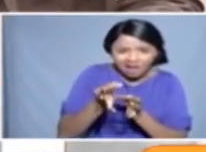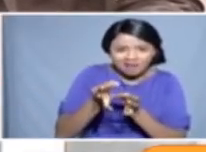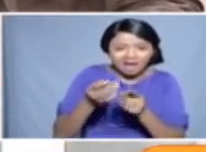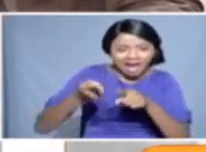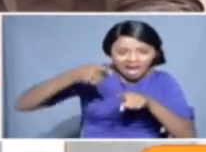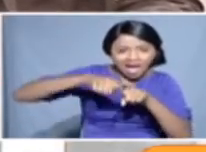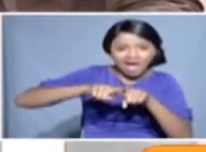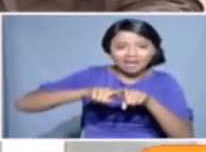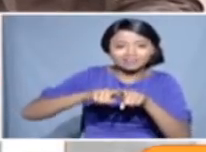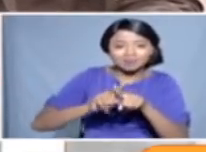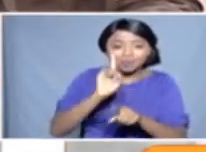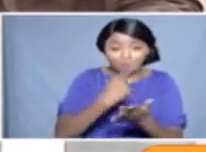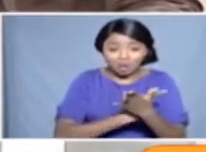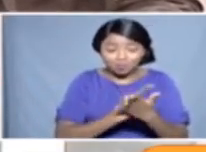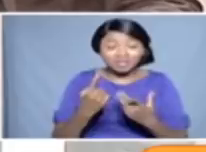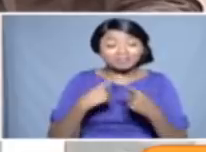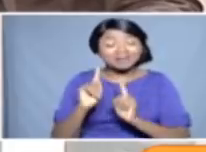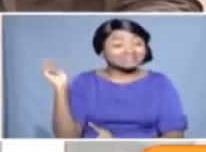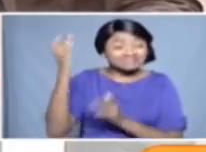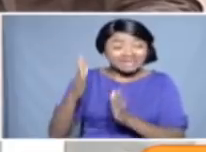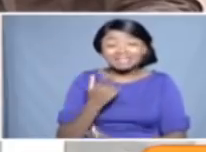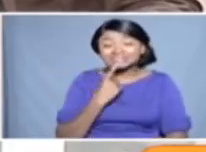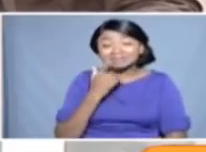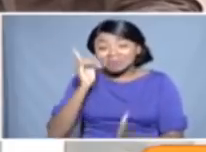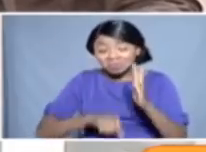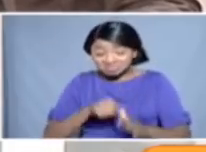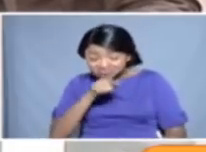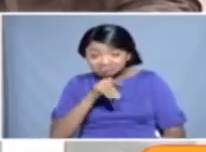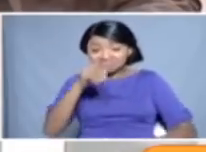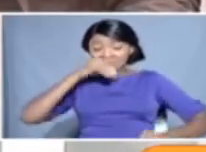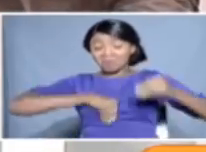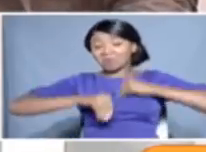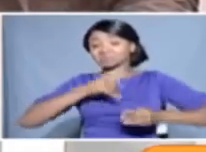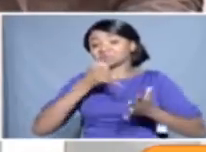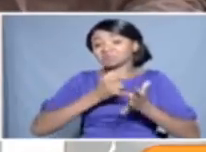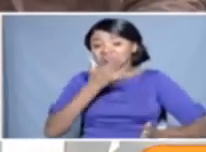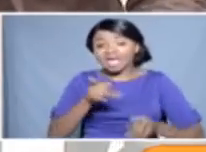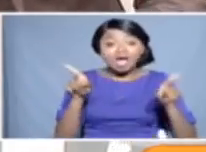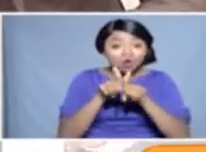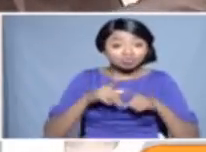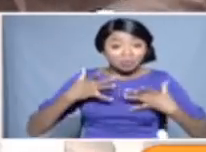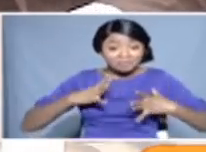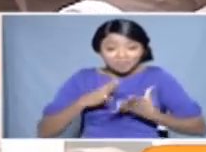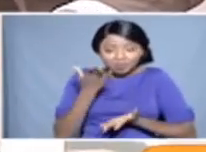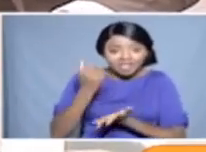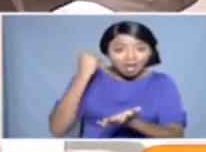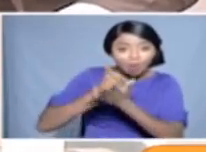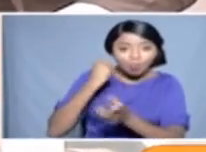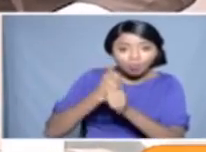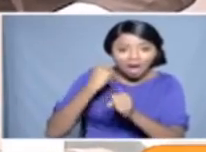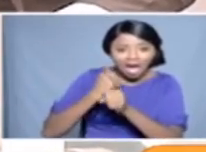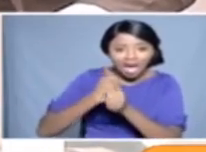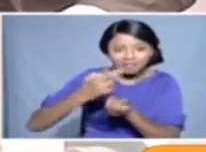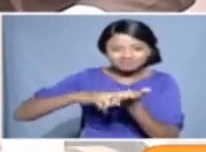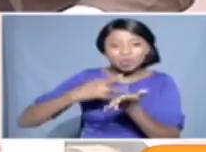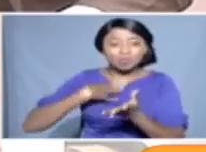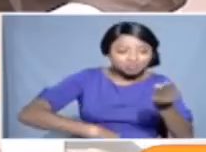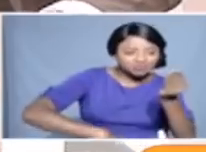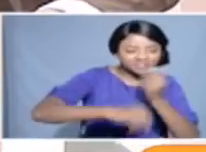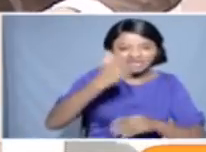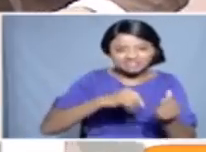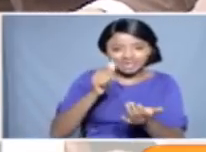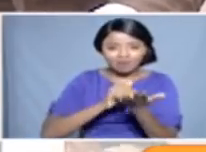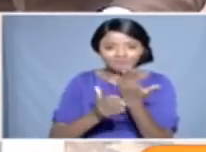baadhi ya Wakenya wametaja kuwepo kwa visa vya ufisadi na kuwalaumu baadhi ya maafisa usajili kwa kujaribu kuuza fomu za